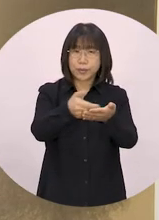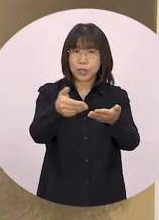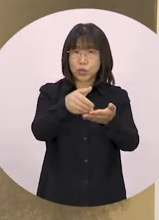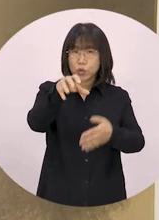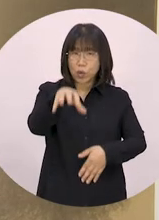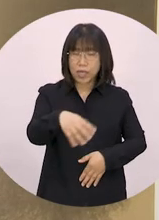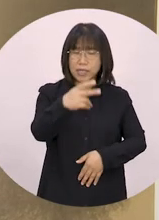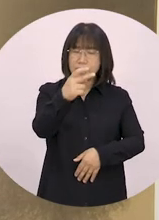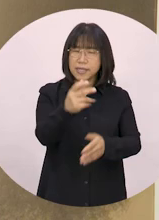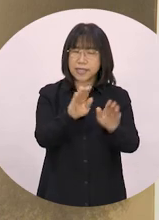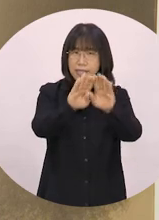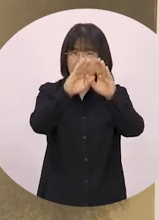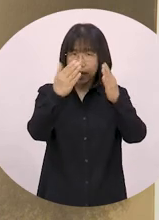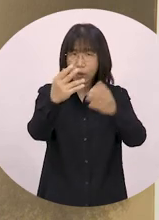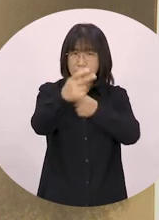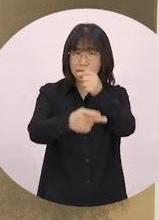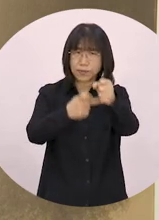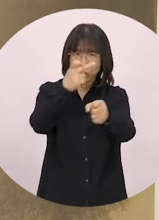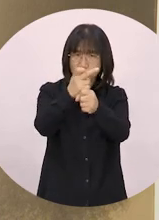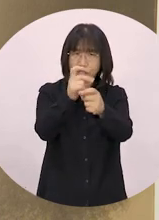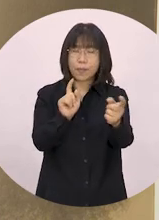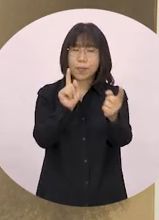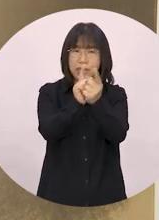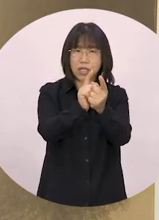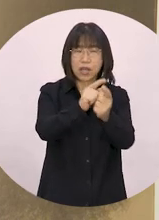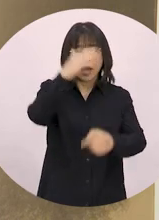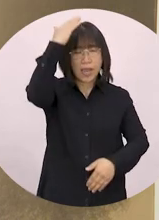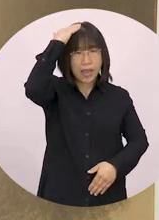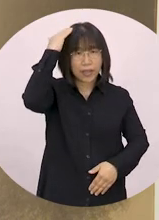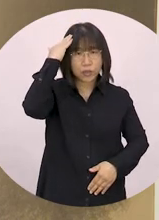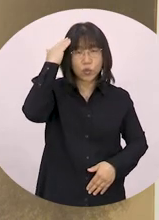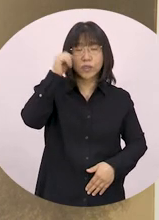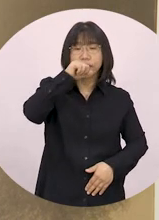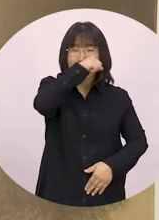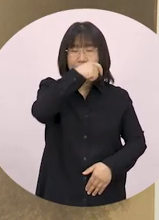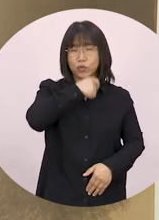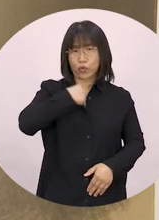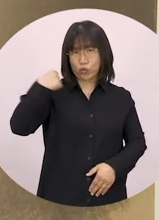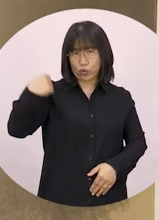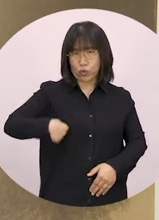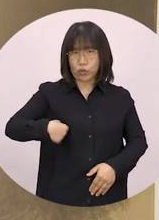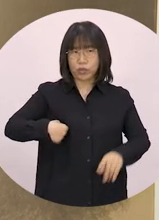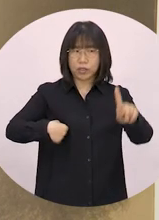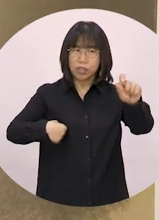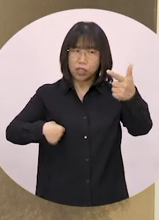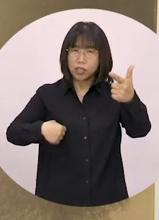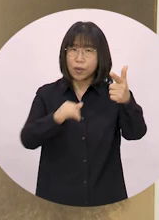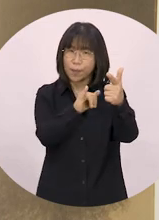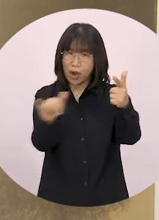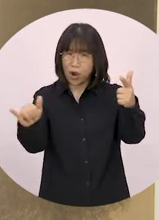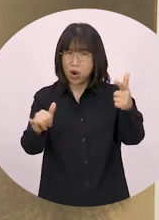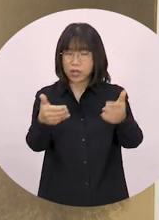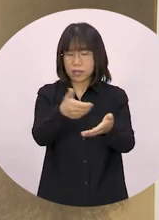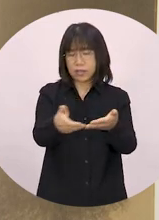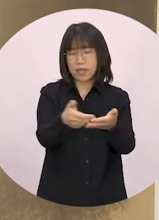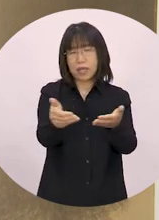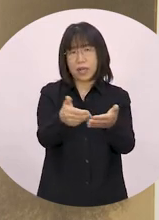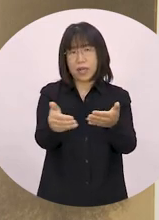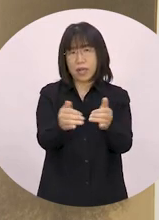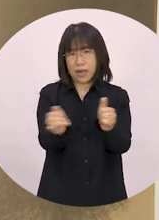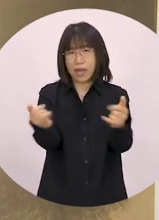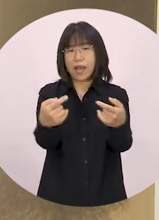경제정선미술관에서는 개관 12주년을 맞이하여 한국, 대만, 중국의 16명의